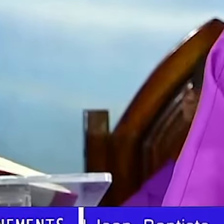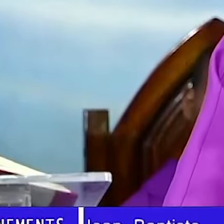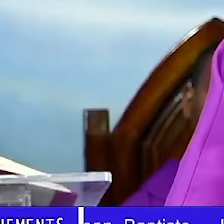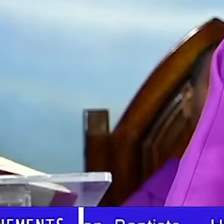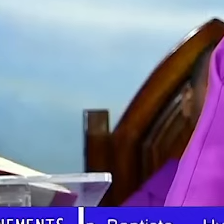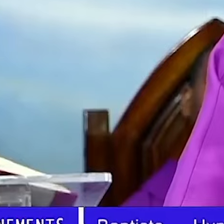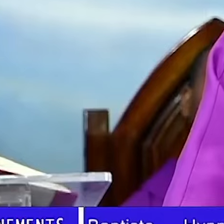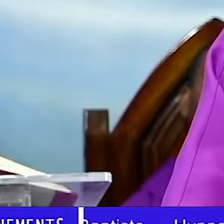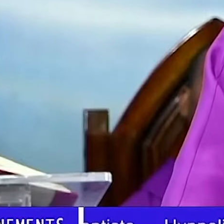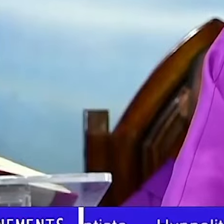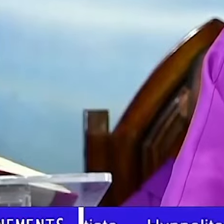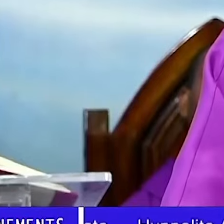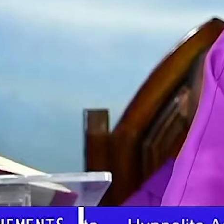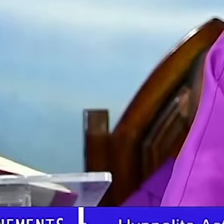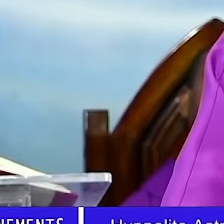Sorti dans le caille bon Dieu,